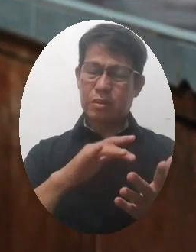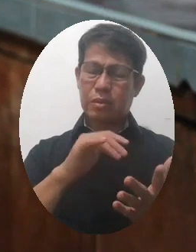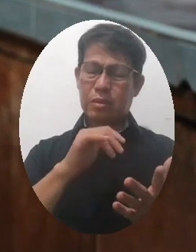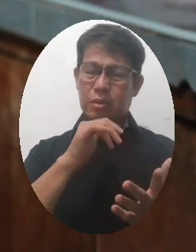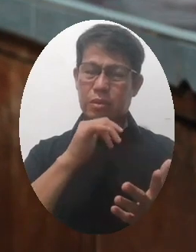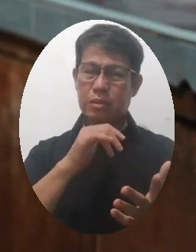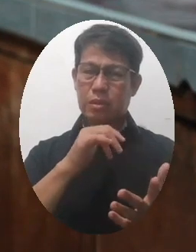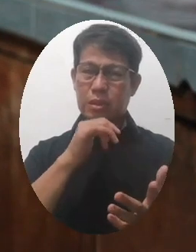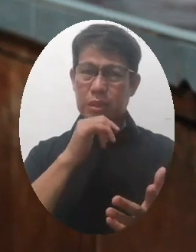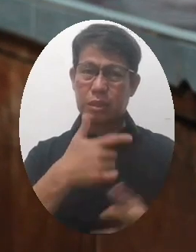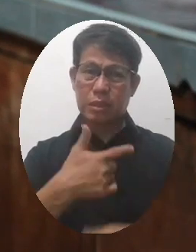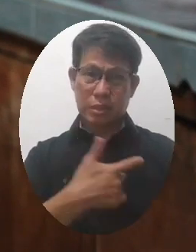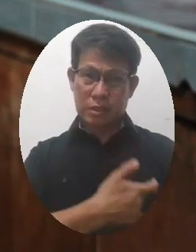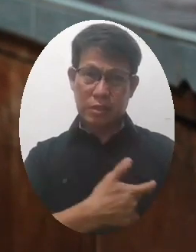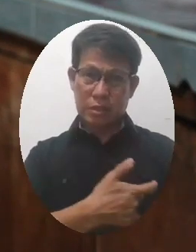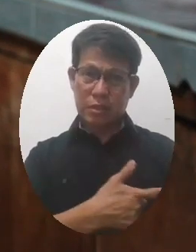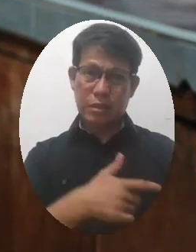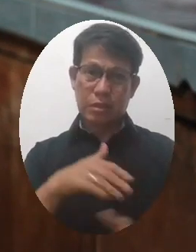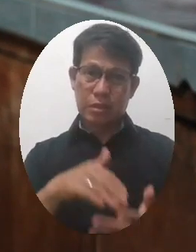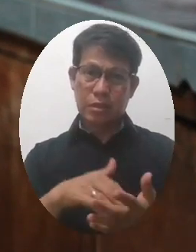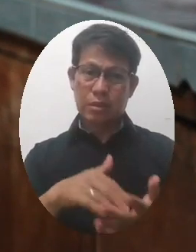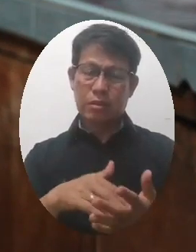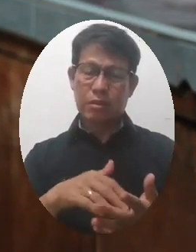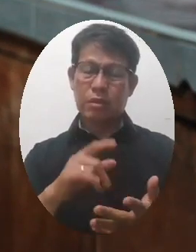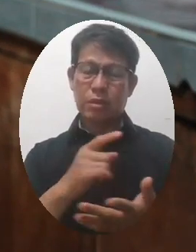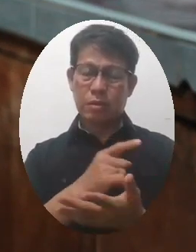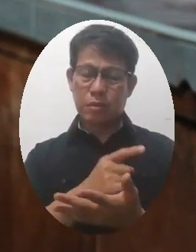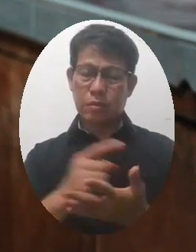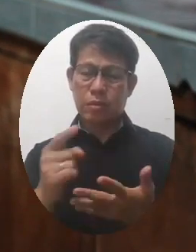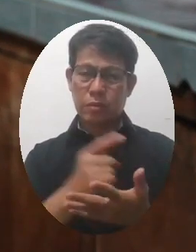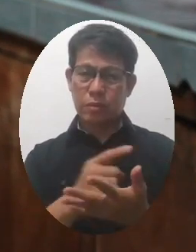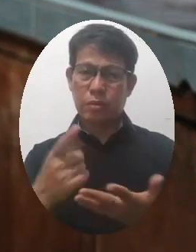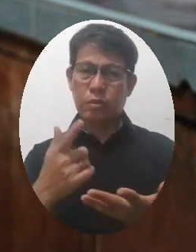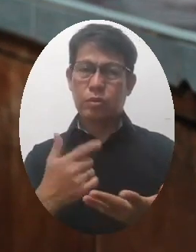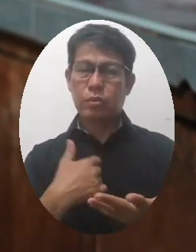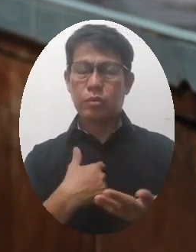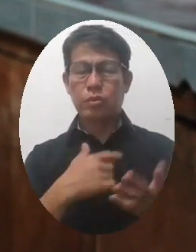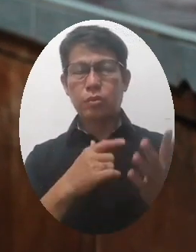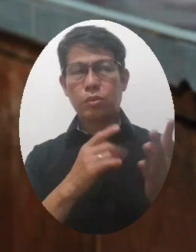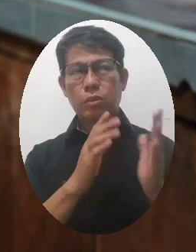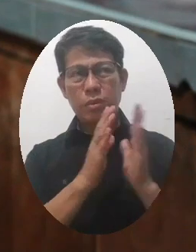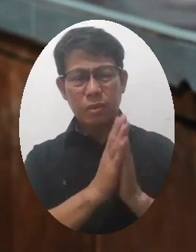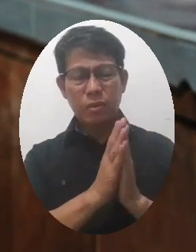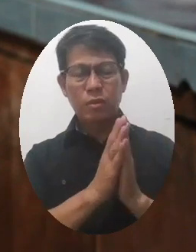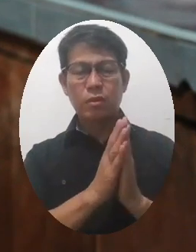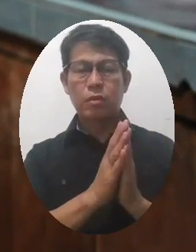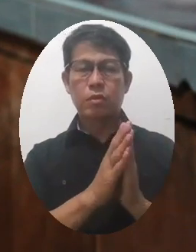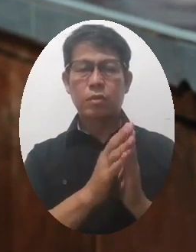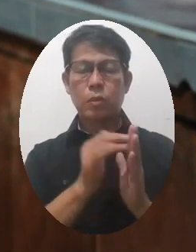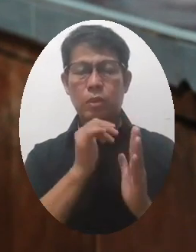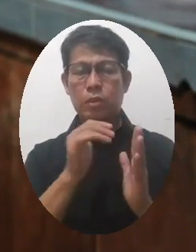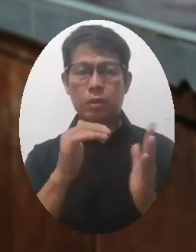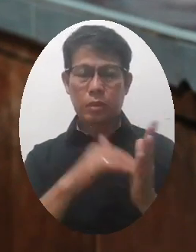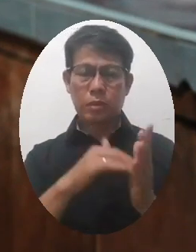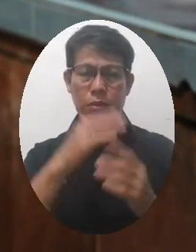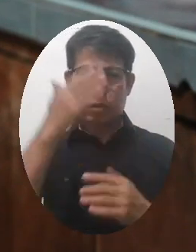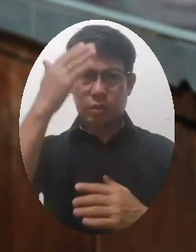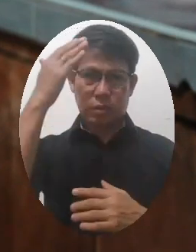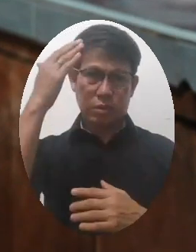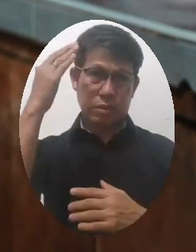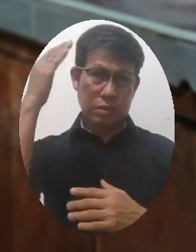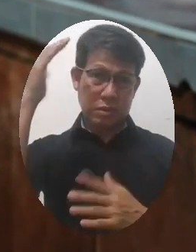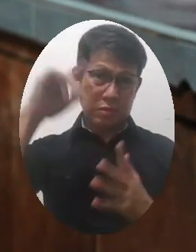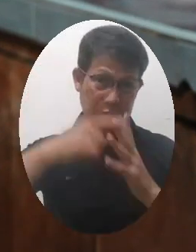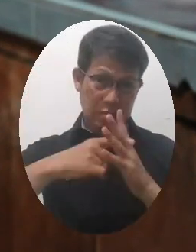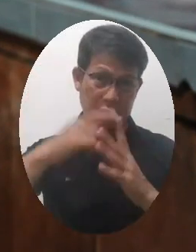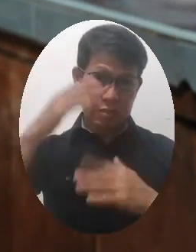siya natutusukan ng linggo-linggo. Nung sinabi nila yun na nagmakaawa ko na wag nang ibalik, sabi